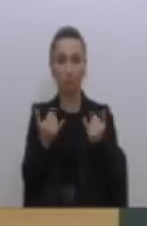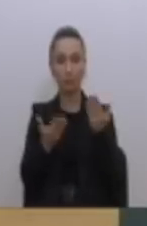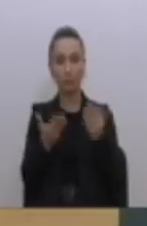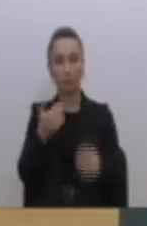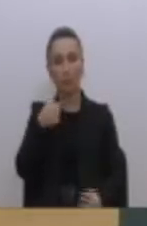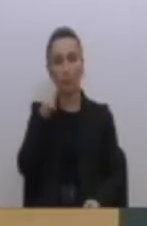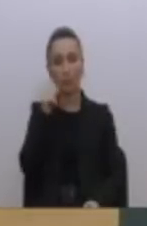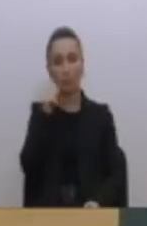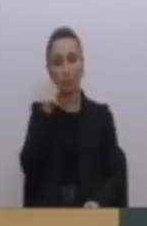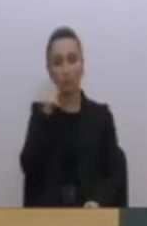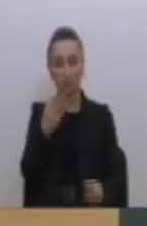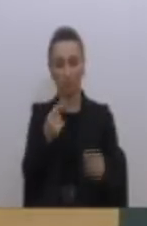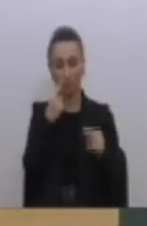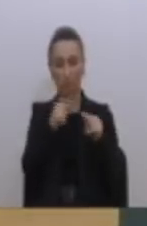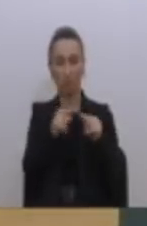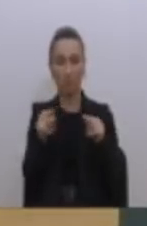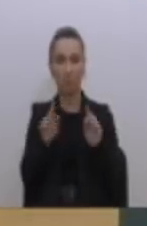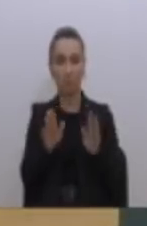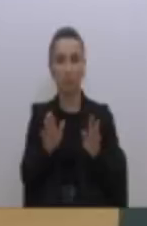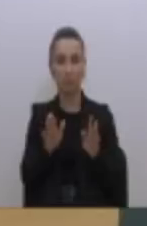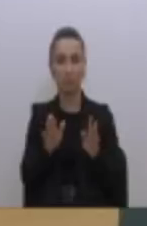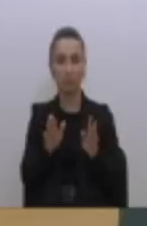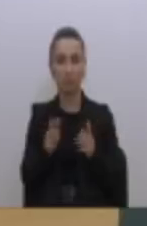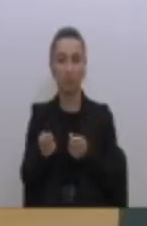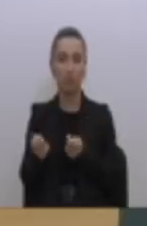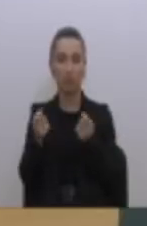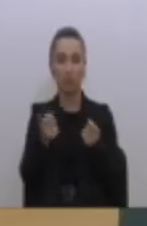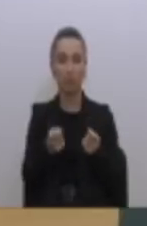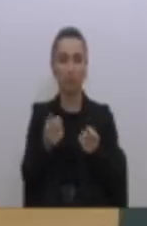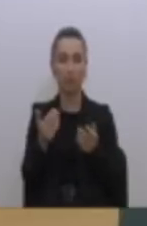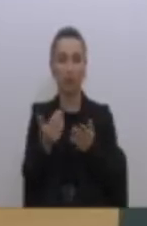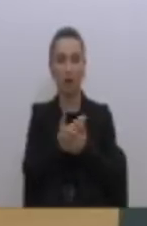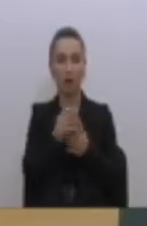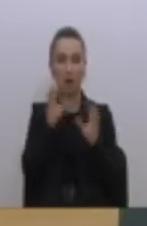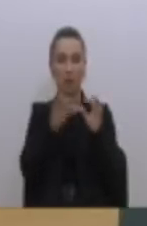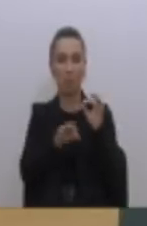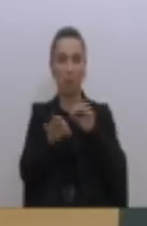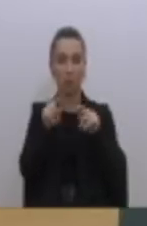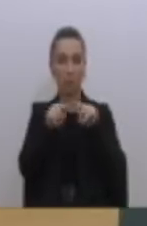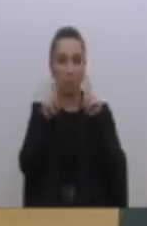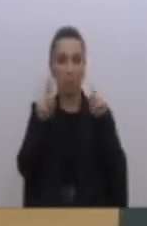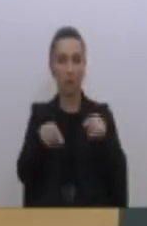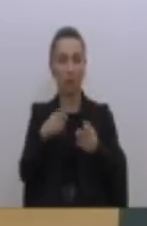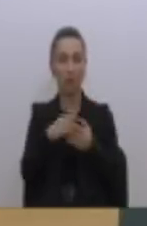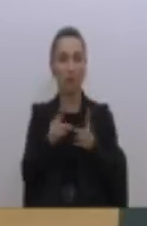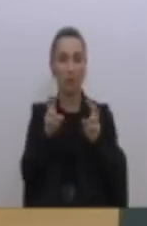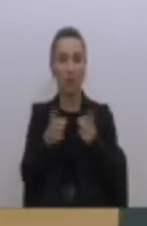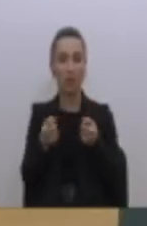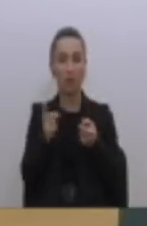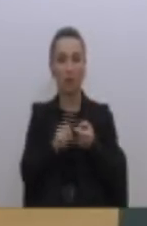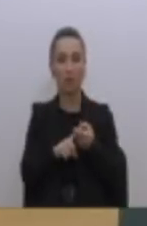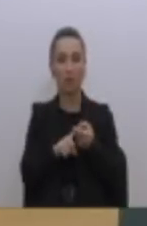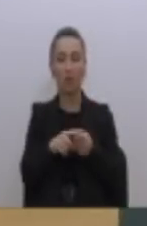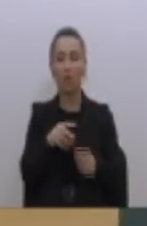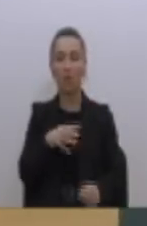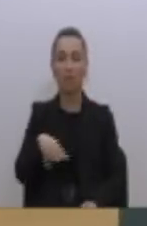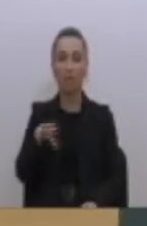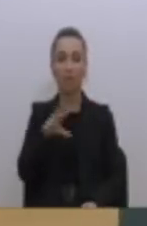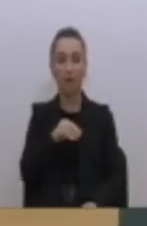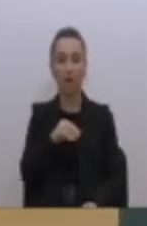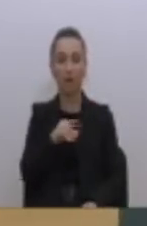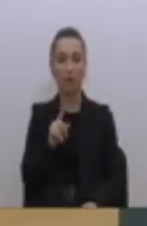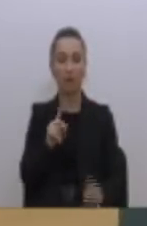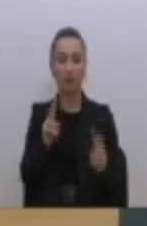გუშინ თუ ამ დღეებში მოკლედ შემოვიტანეთ კანონ პროექტების პაკეტი, რომელიც ეხება ყველანაირი აი ამ